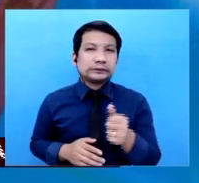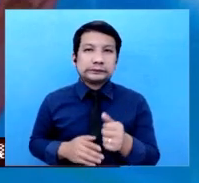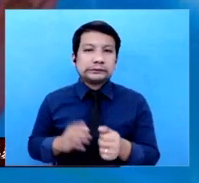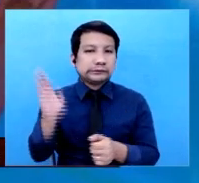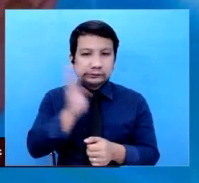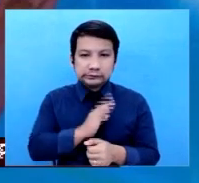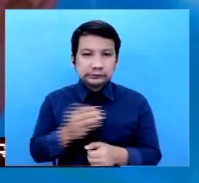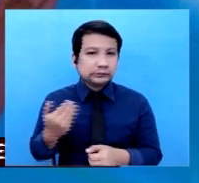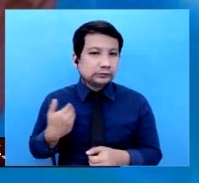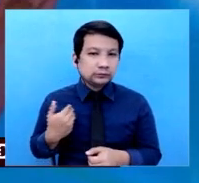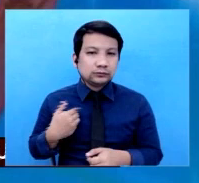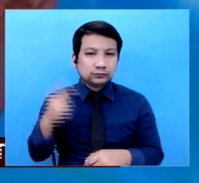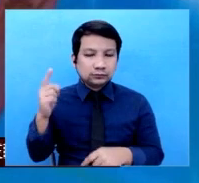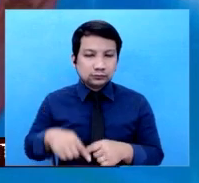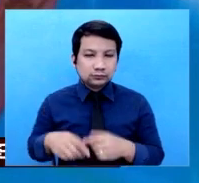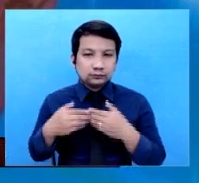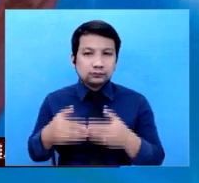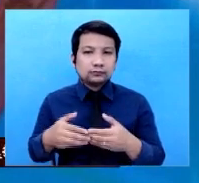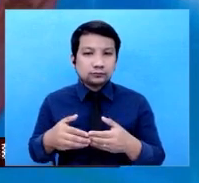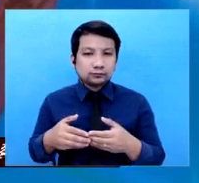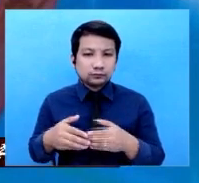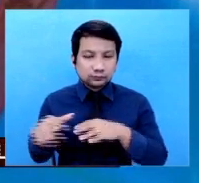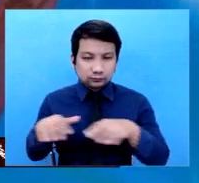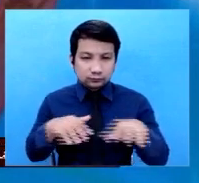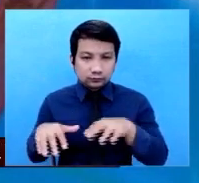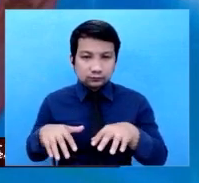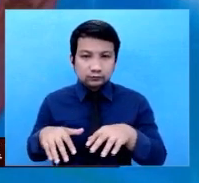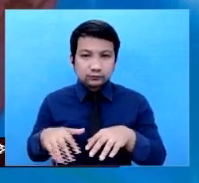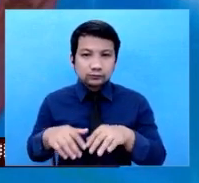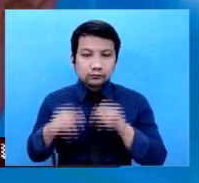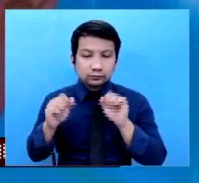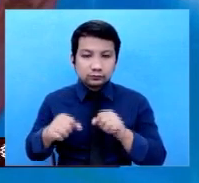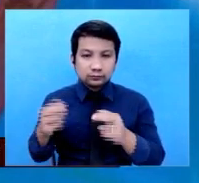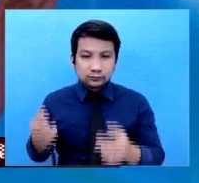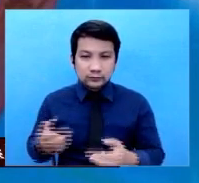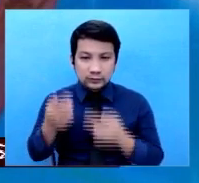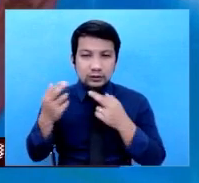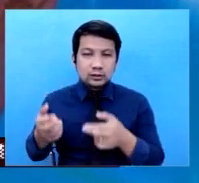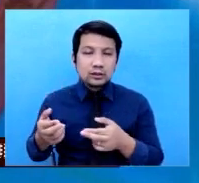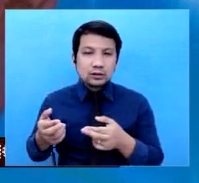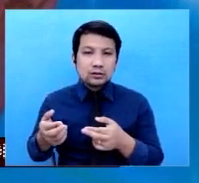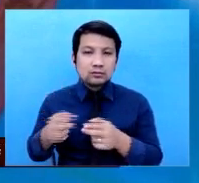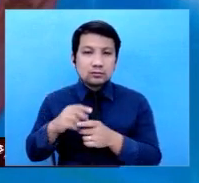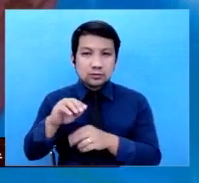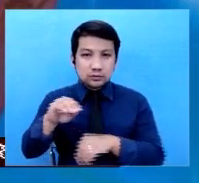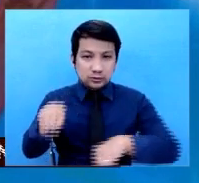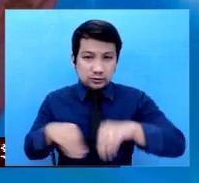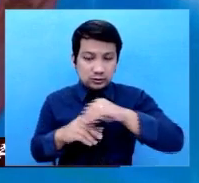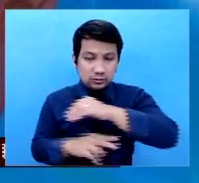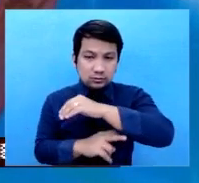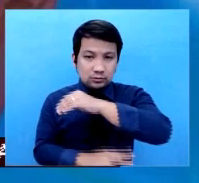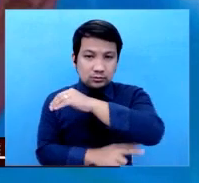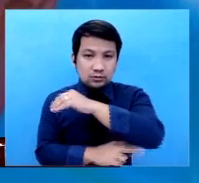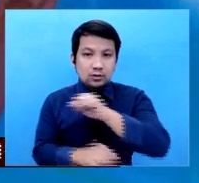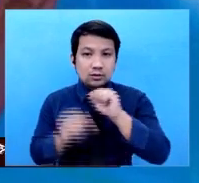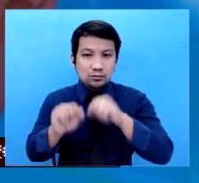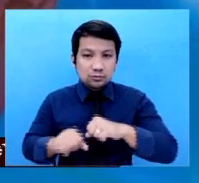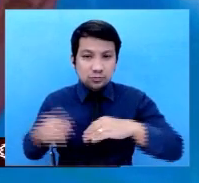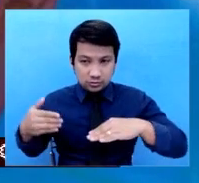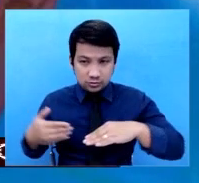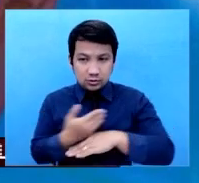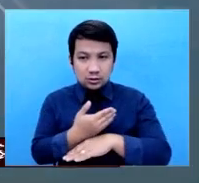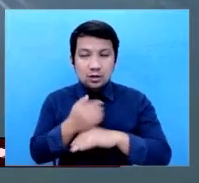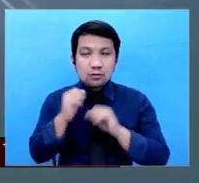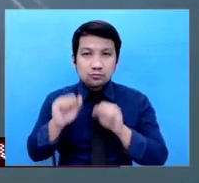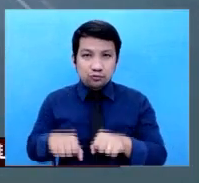nasira. That's why, after the earthquake, there was a recommendation na kailangan magbago ng bridge. Pero passable pa rin yung bridge